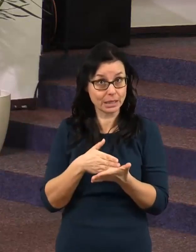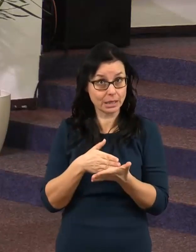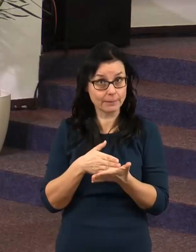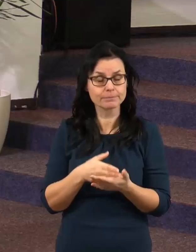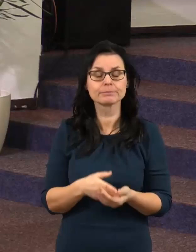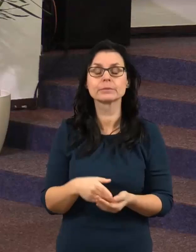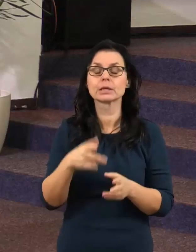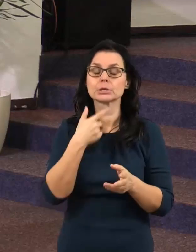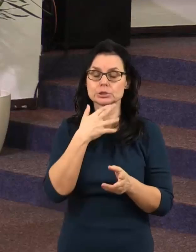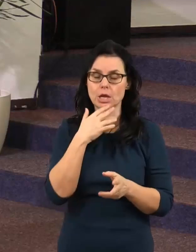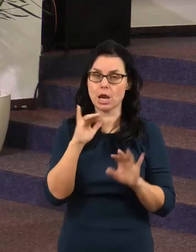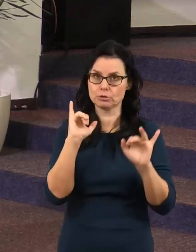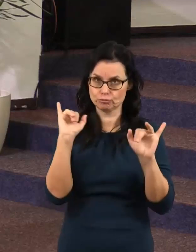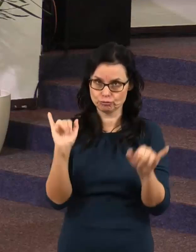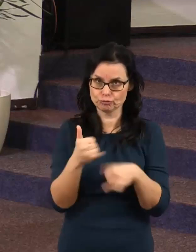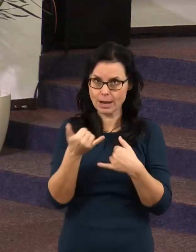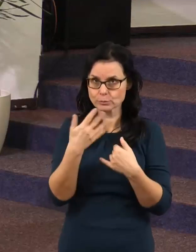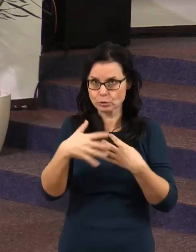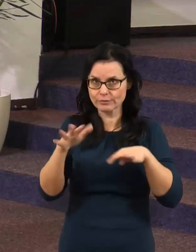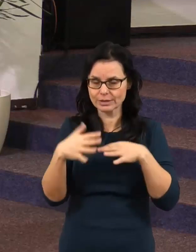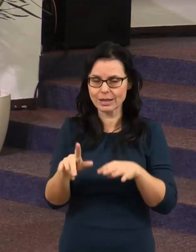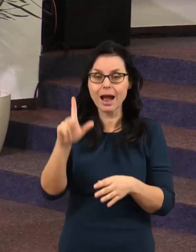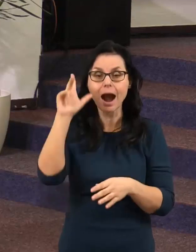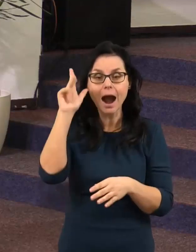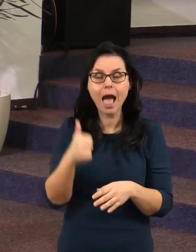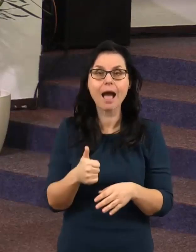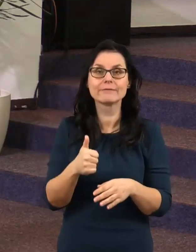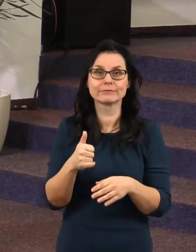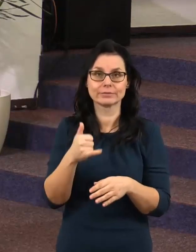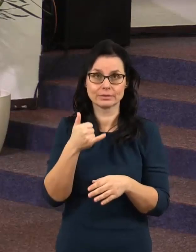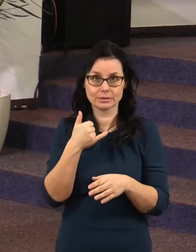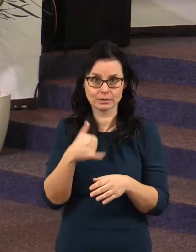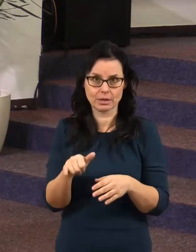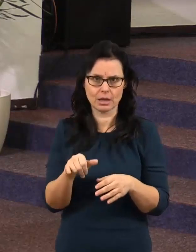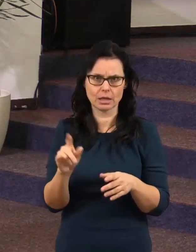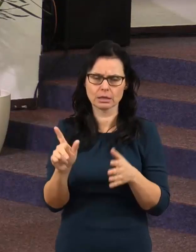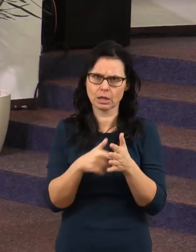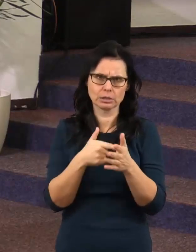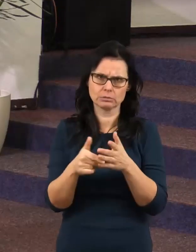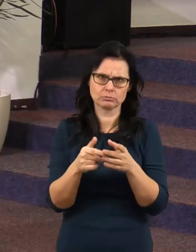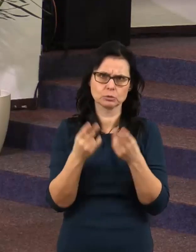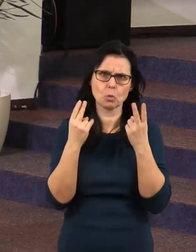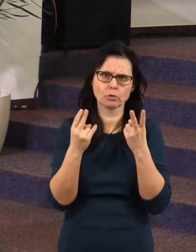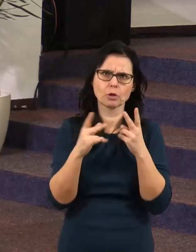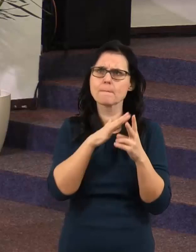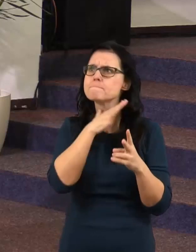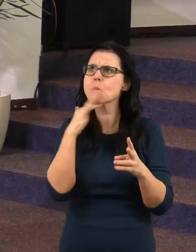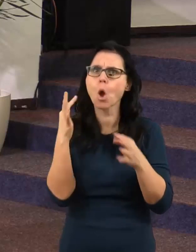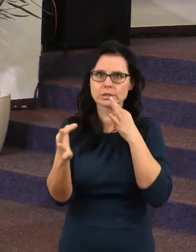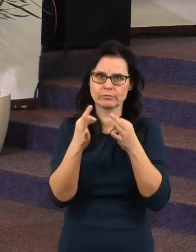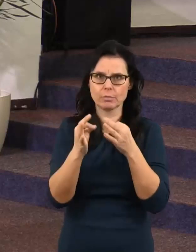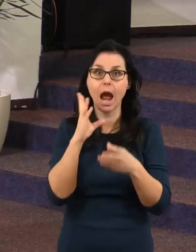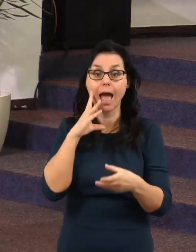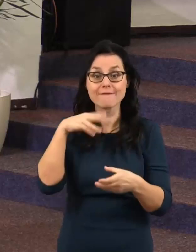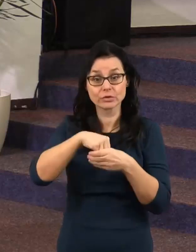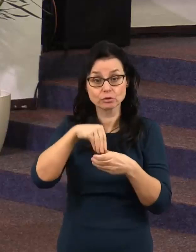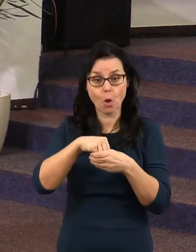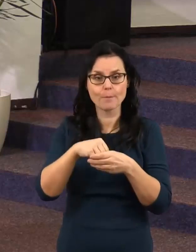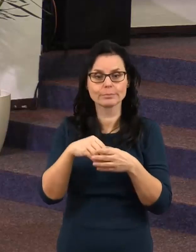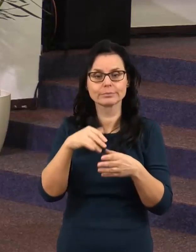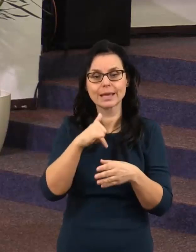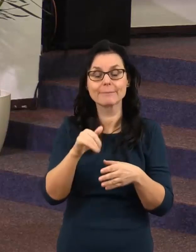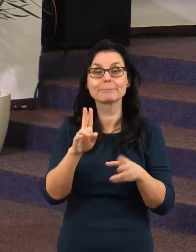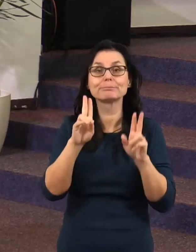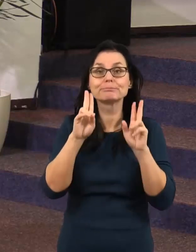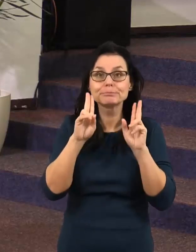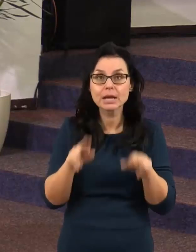říká v žálmu 119, to hlavní není množství informací, ale pravda. O čem Pán